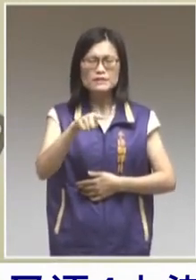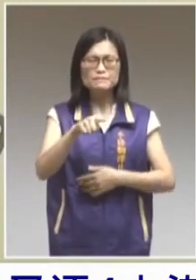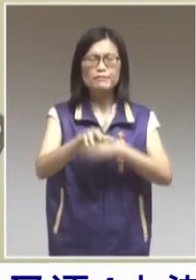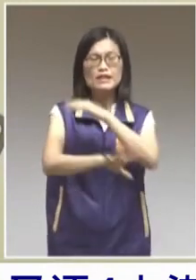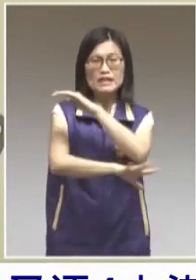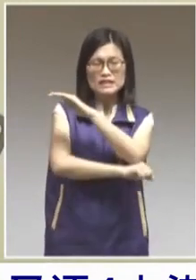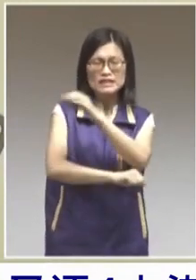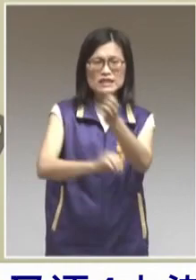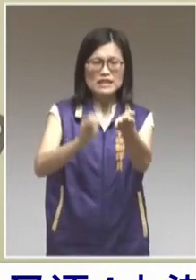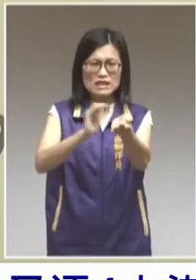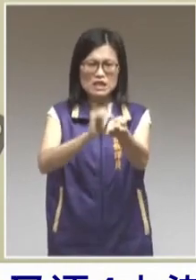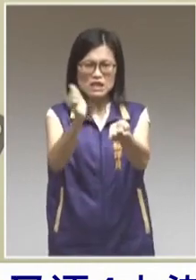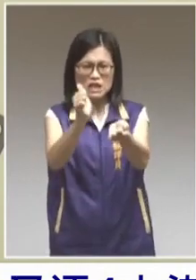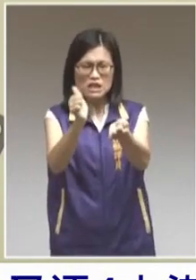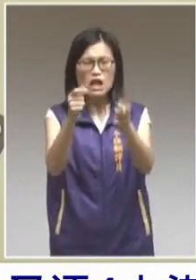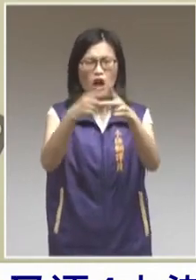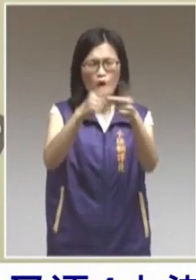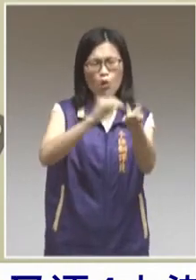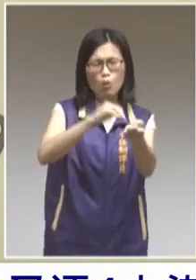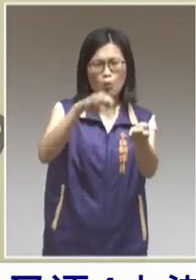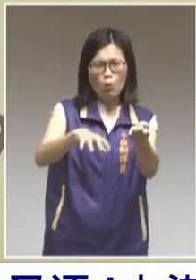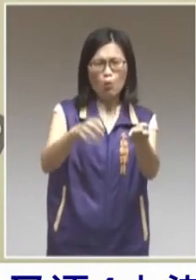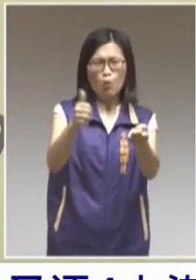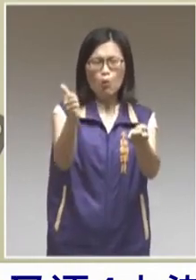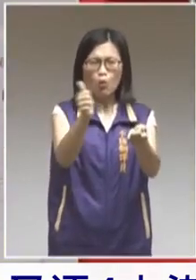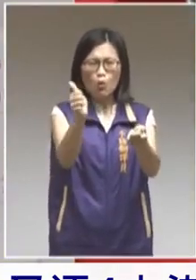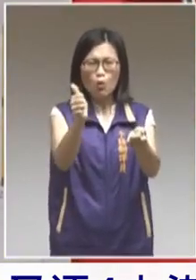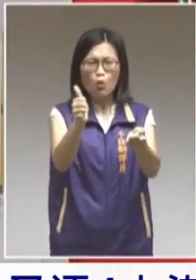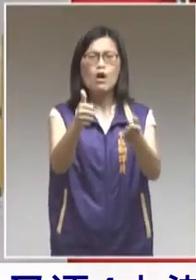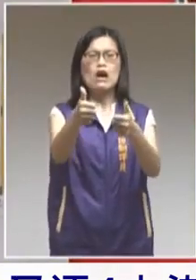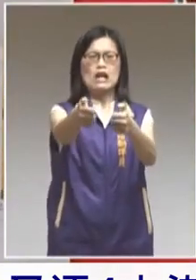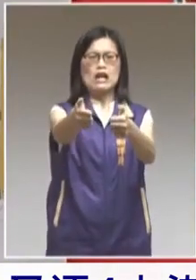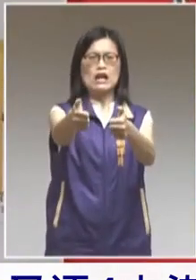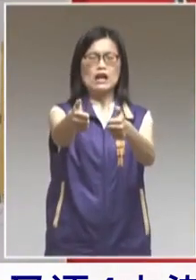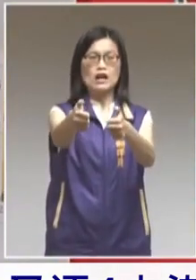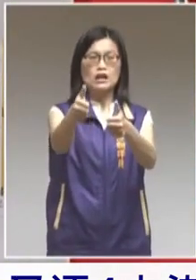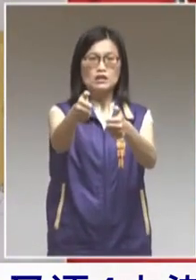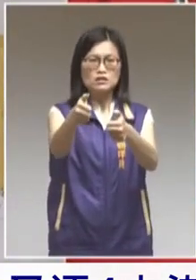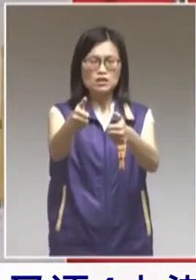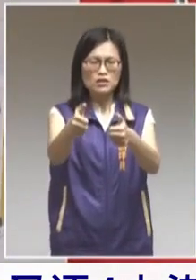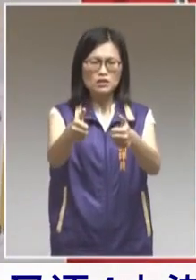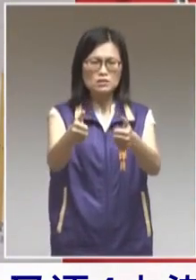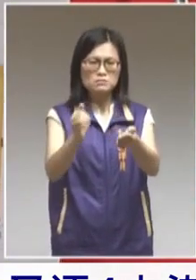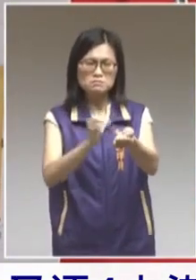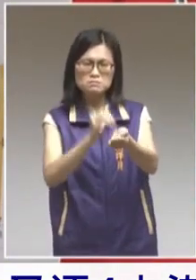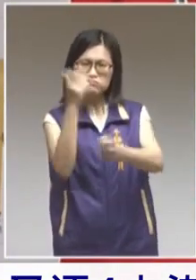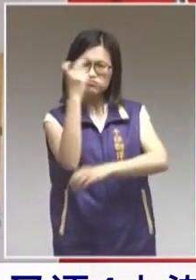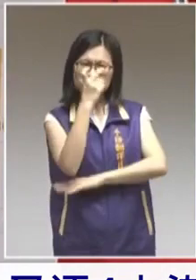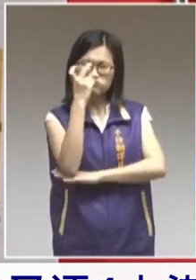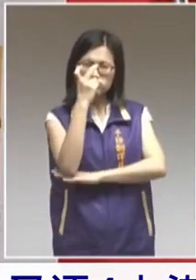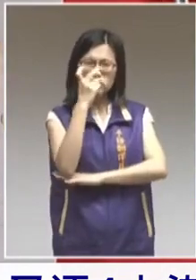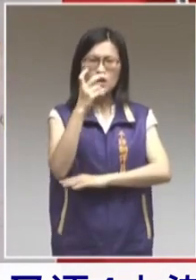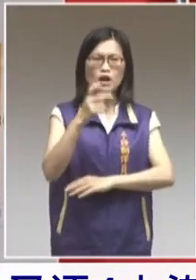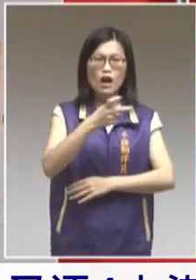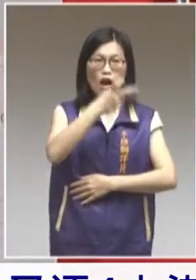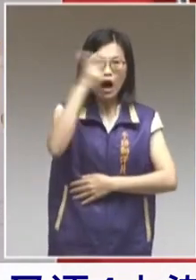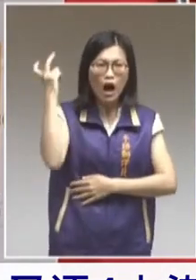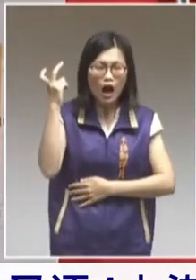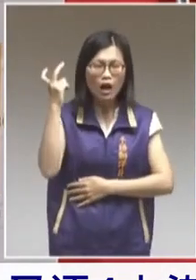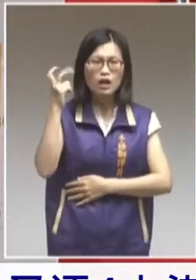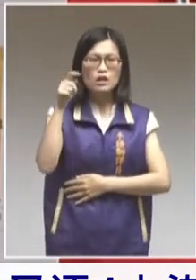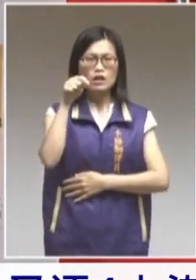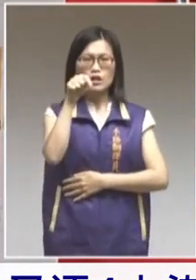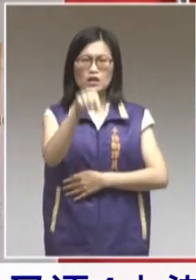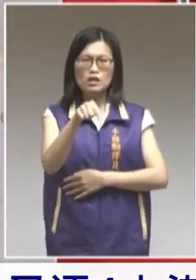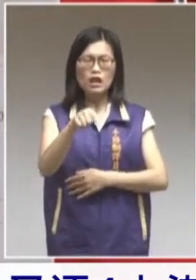层医师的诊所真的要非常谢谢你因为他在这个看诊的时候也发现说这